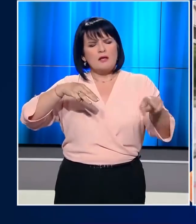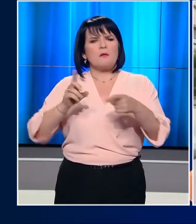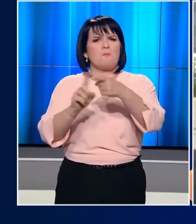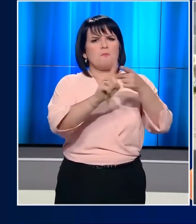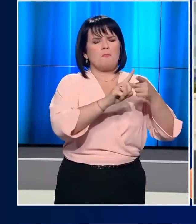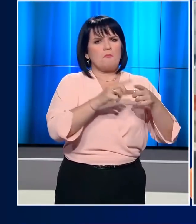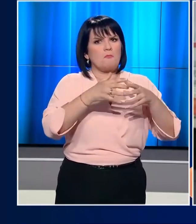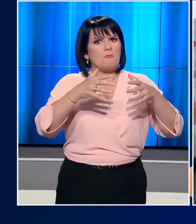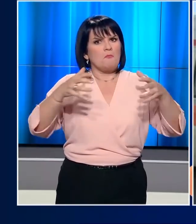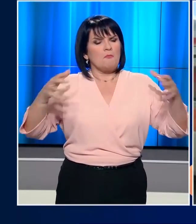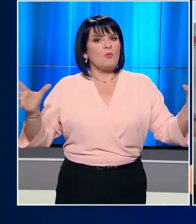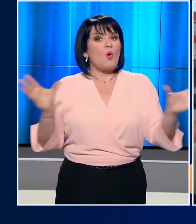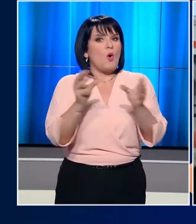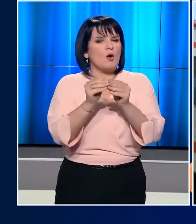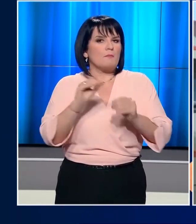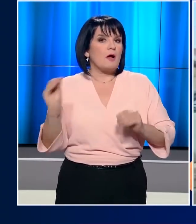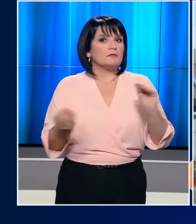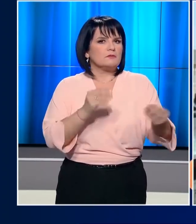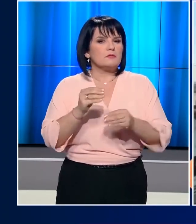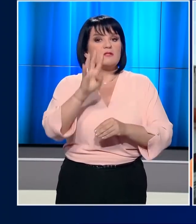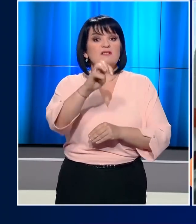Υπότιτλοι AUTHORWAVE